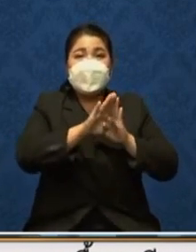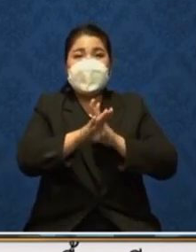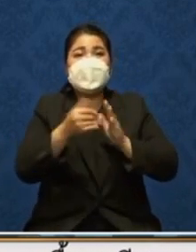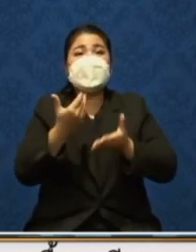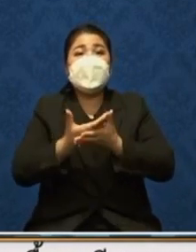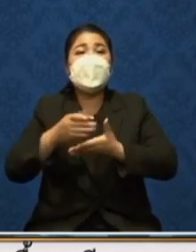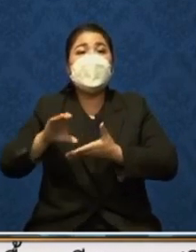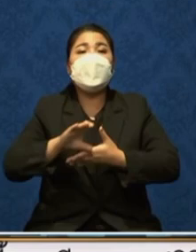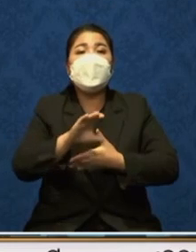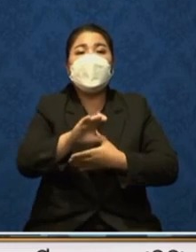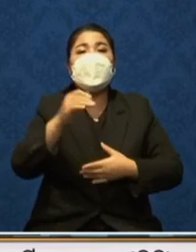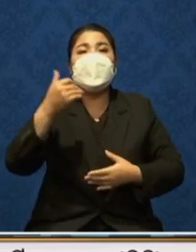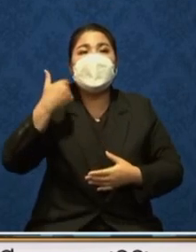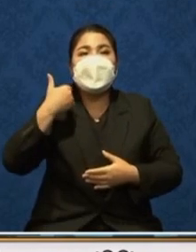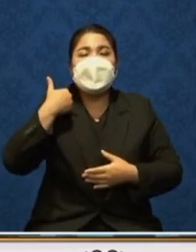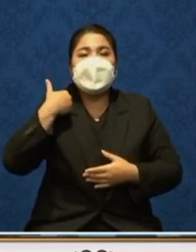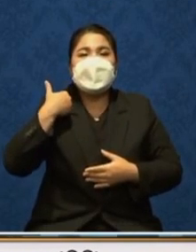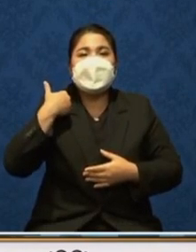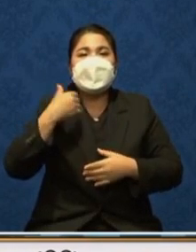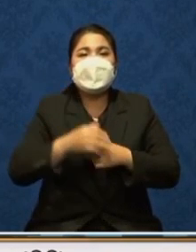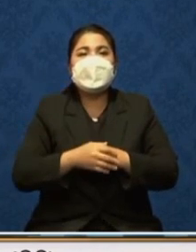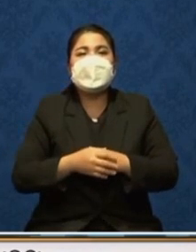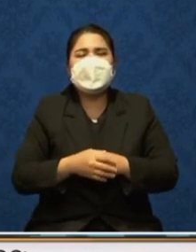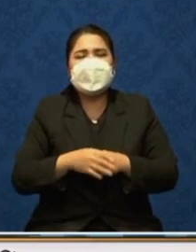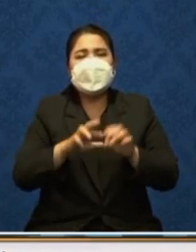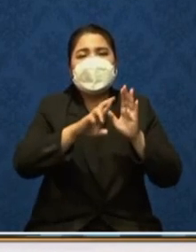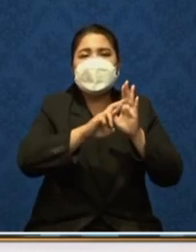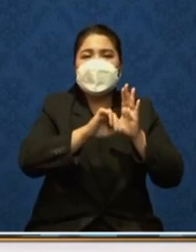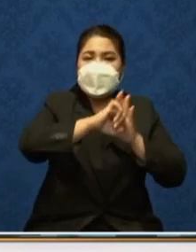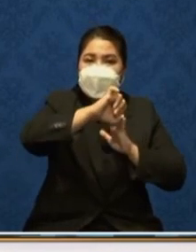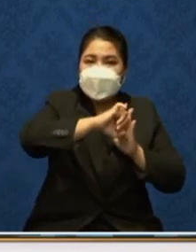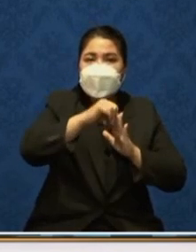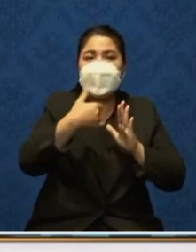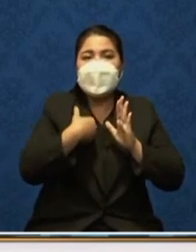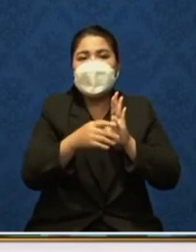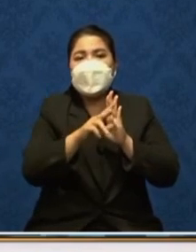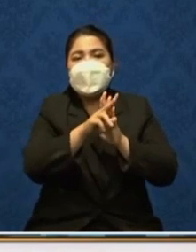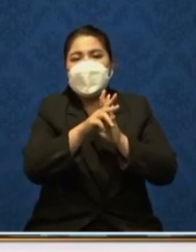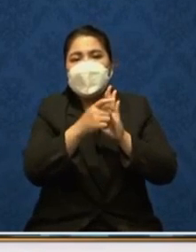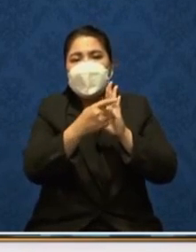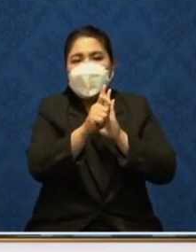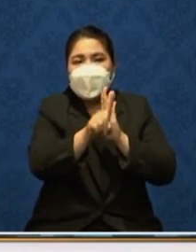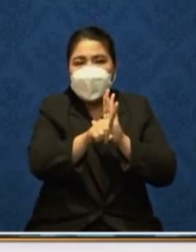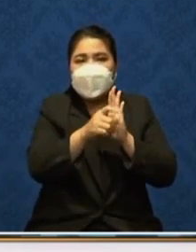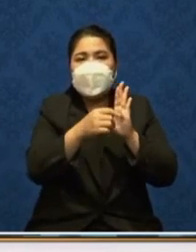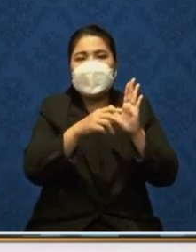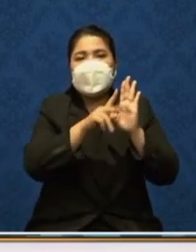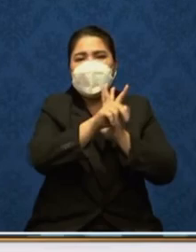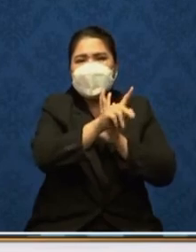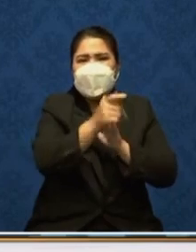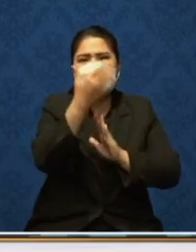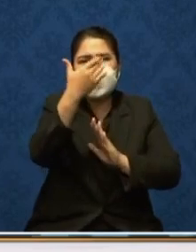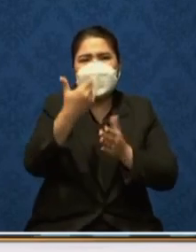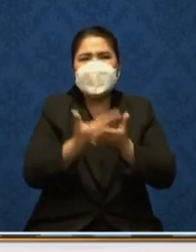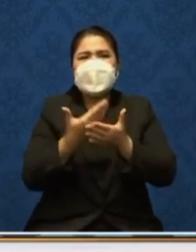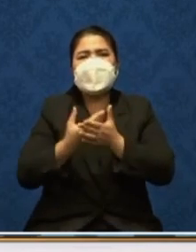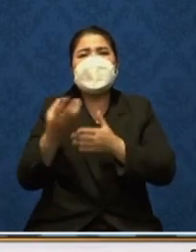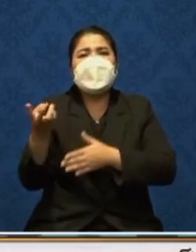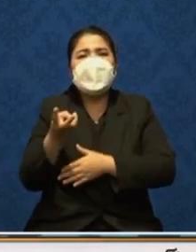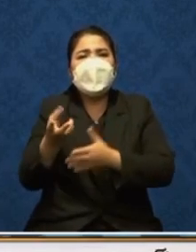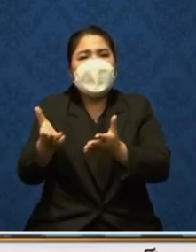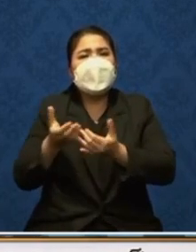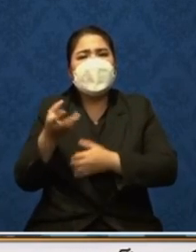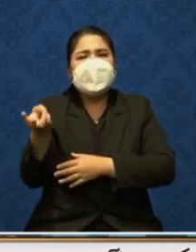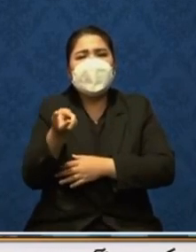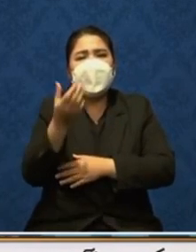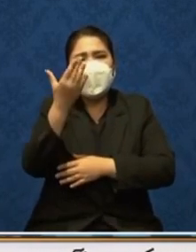ไม่ไดแเหผลจัหดใกอื่ๆ เชียงให่ อูลดร ขอนแน โคลา อะไรตๆทำไมเขาได้น้อยกวาบุลีลำ ไม่ม